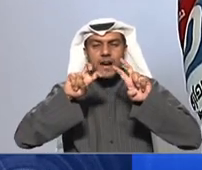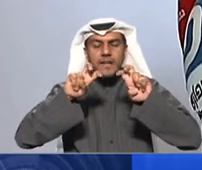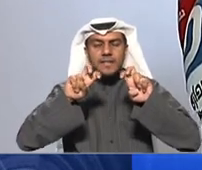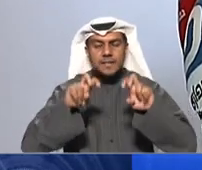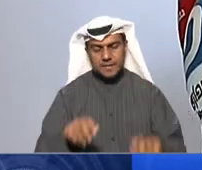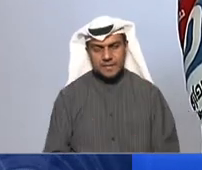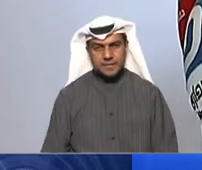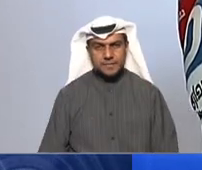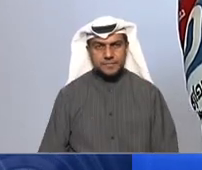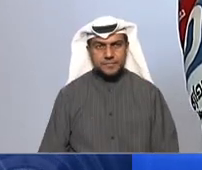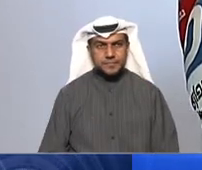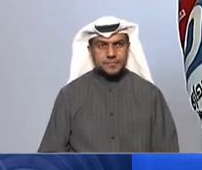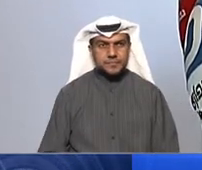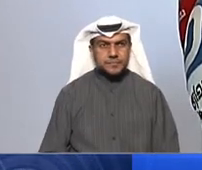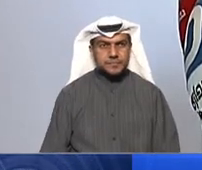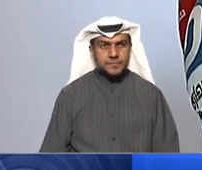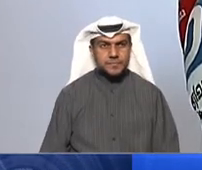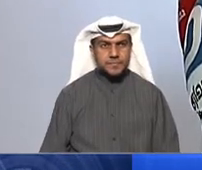من الحجر